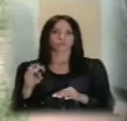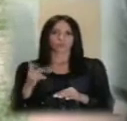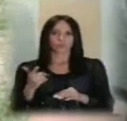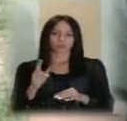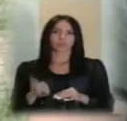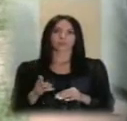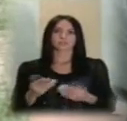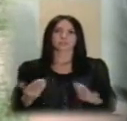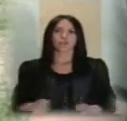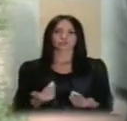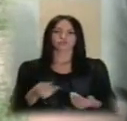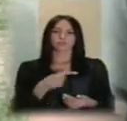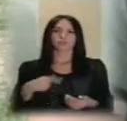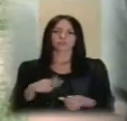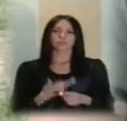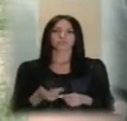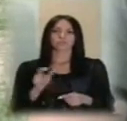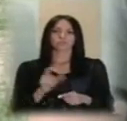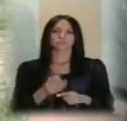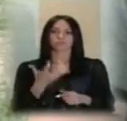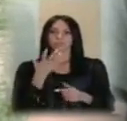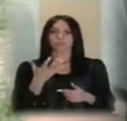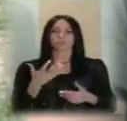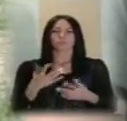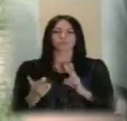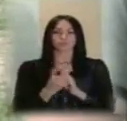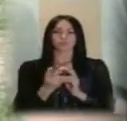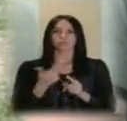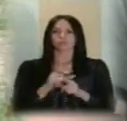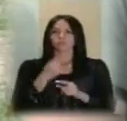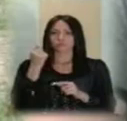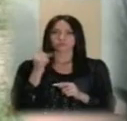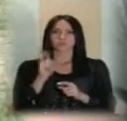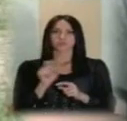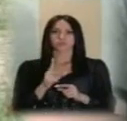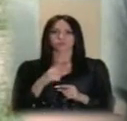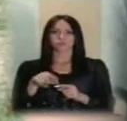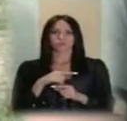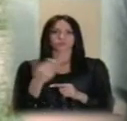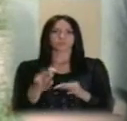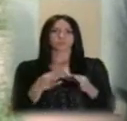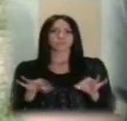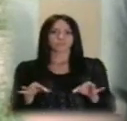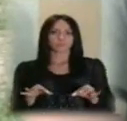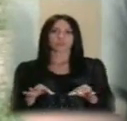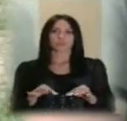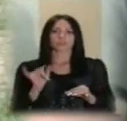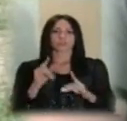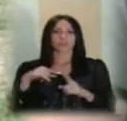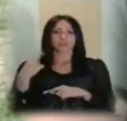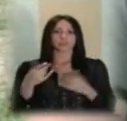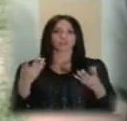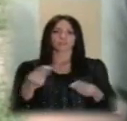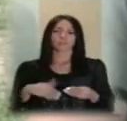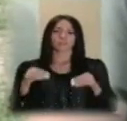зустріли, дуже раді, дуже дякували були за визволення від терористів. І наступного дня ми вирішили вже на звільнення